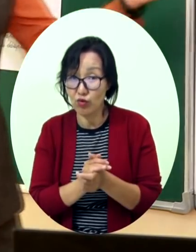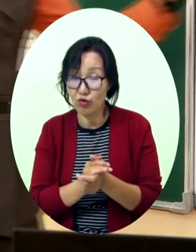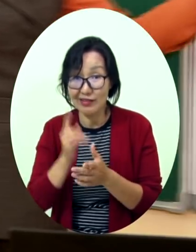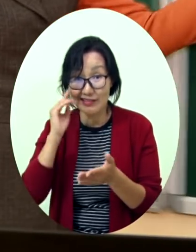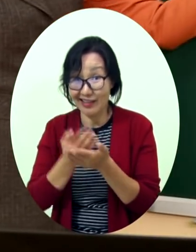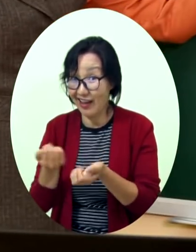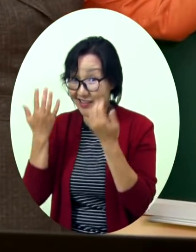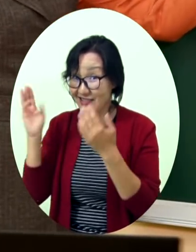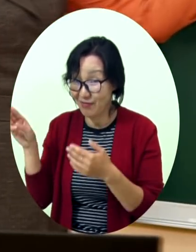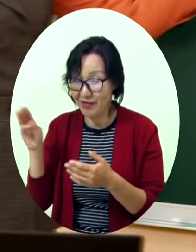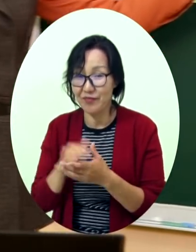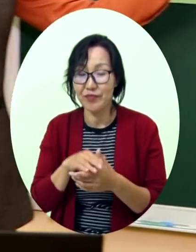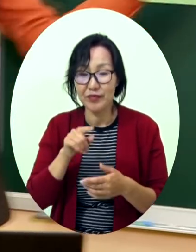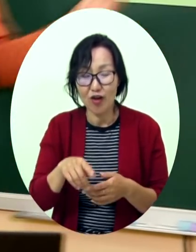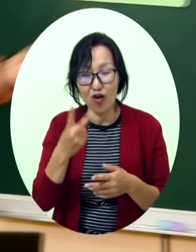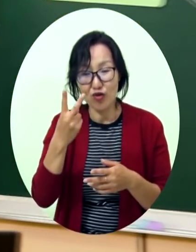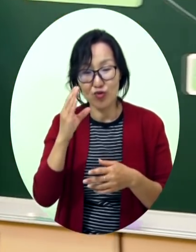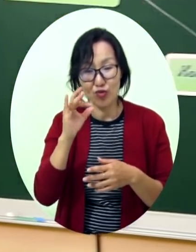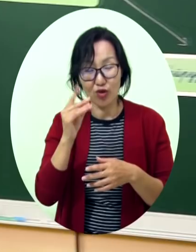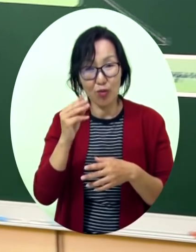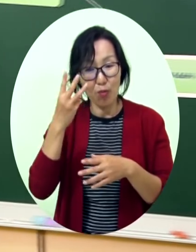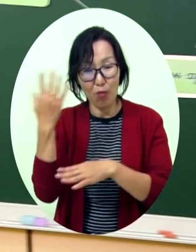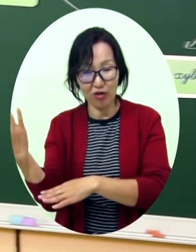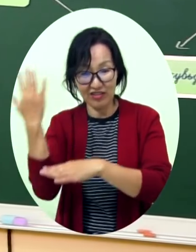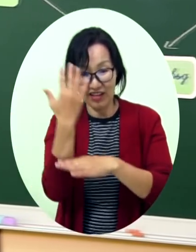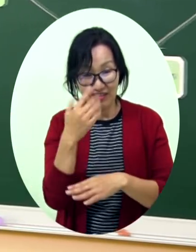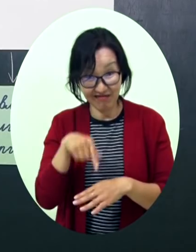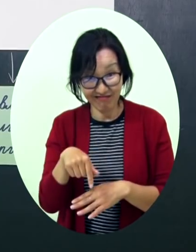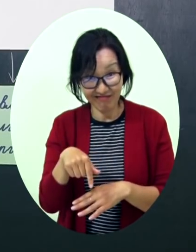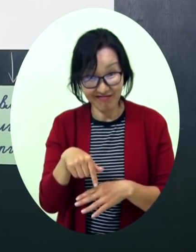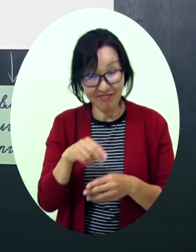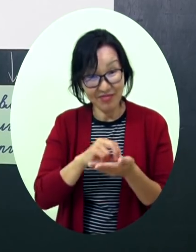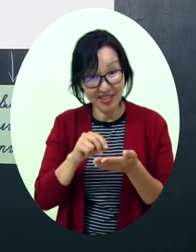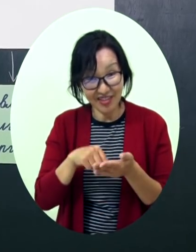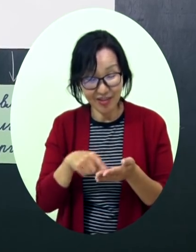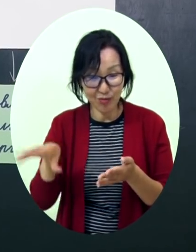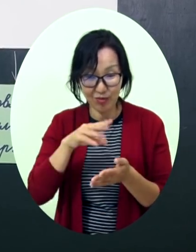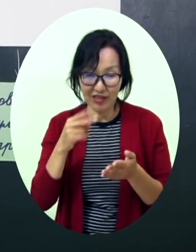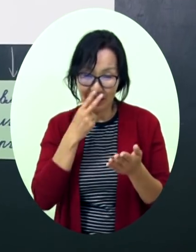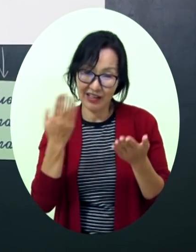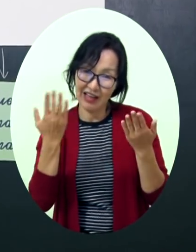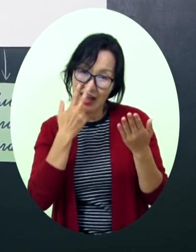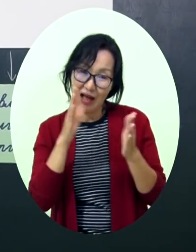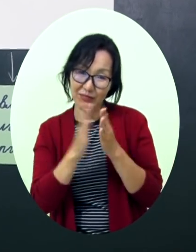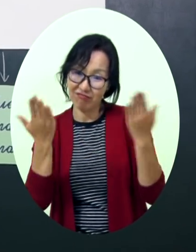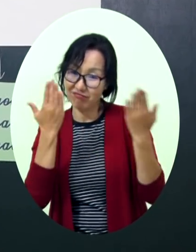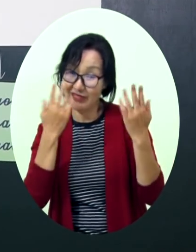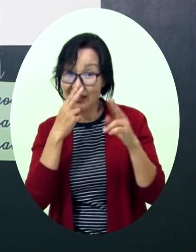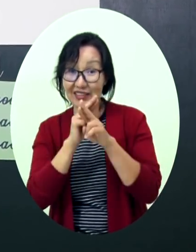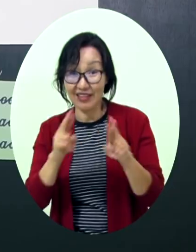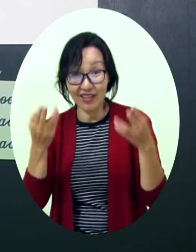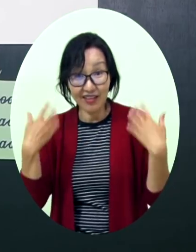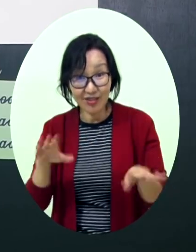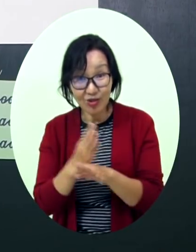За мөн хоёр сурагчийн мод тарснаа гэсэн ихийг хоёр сурагчийн бичсэн ихтэр бүгдээрээ хамтдаа